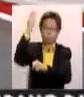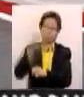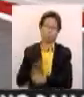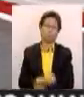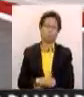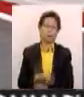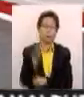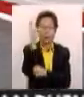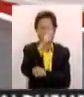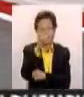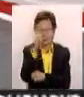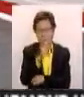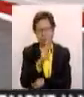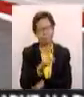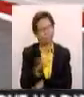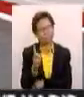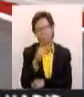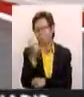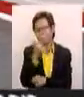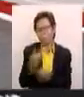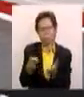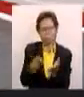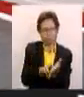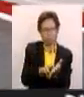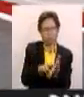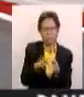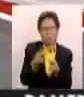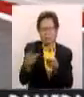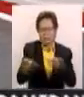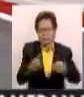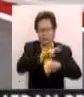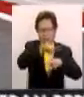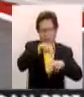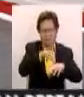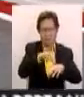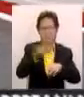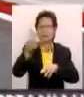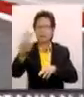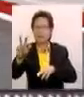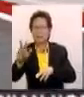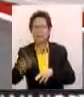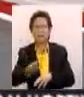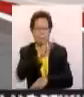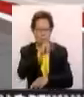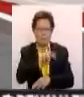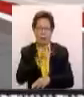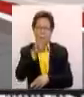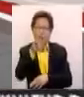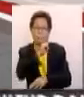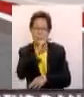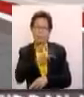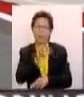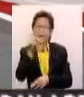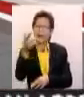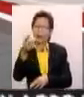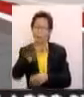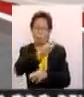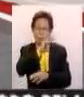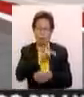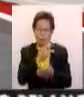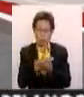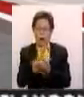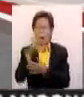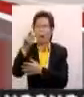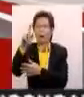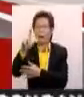Dalam pada itu, kerajaan tidak akan melabur dalam projek kereta nasional ketiga. Jelas Menteri Keuangan Lim Guan Eng, projek itu